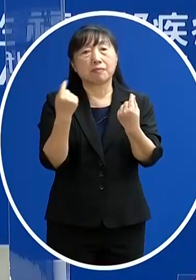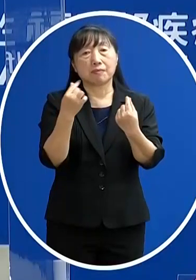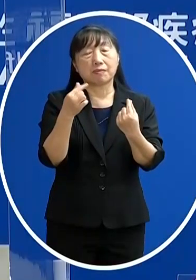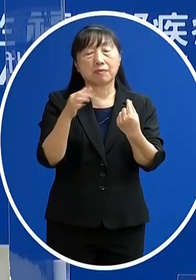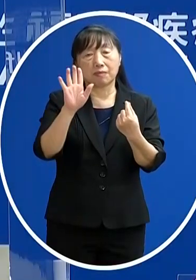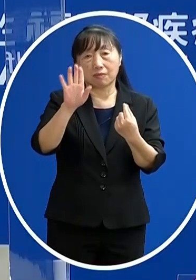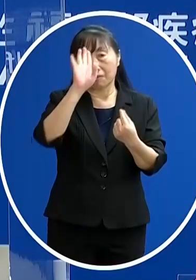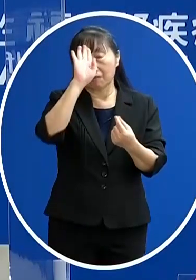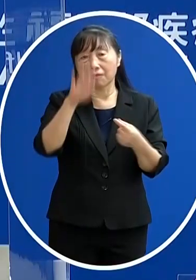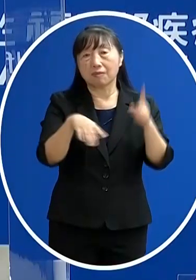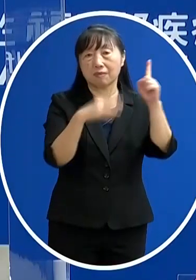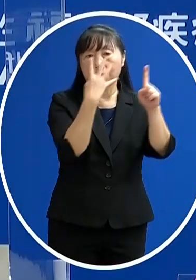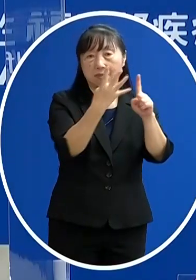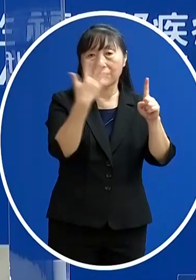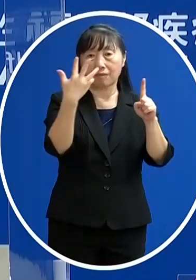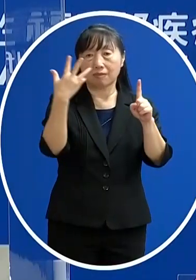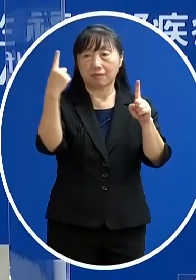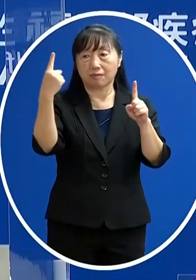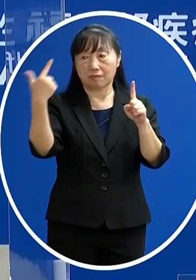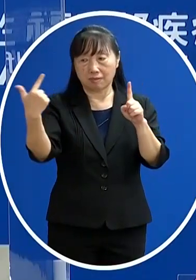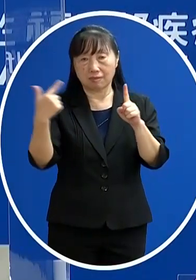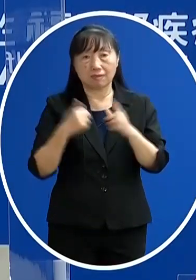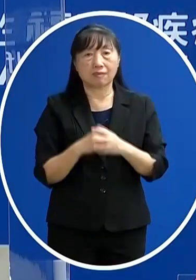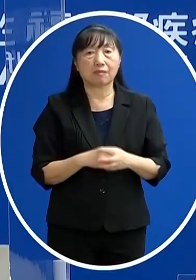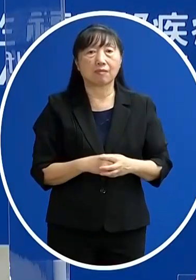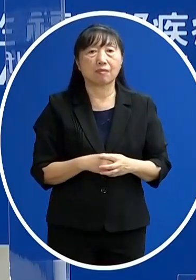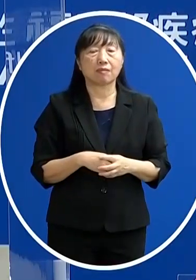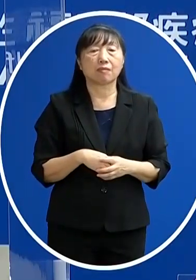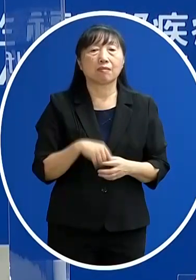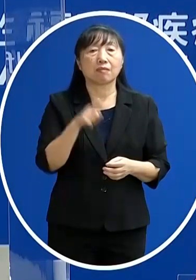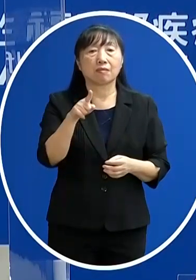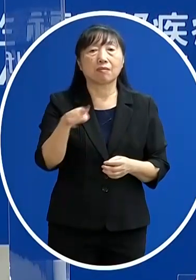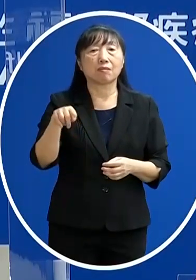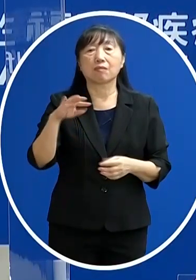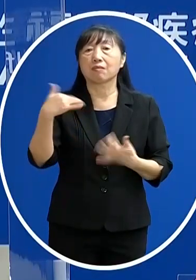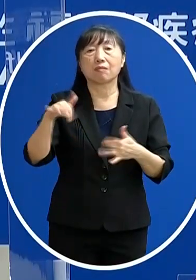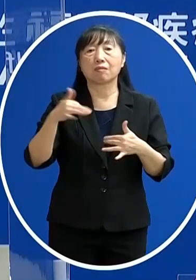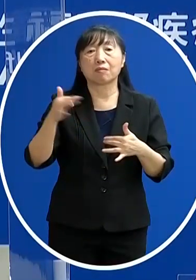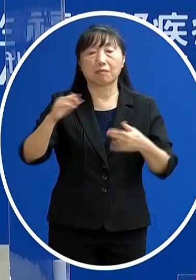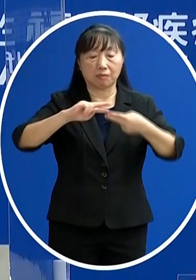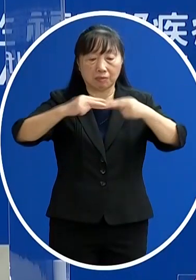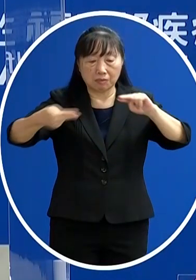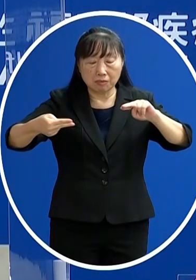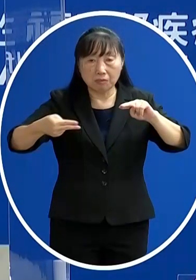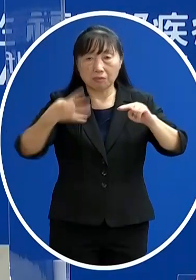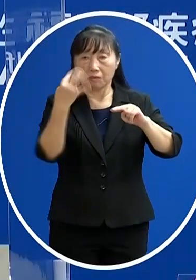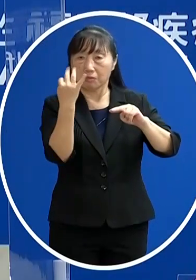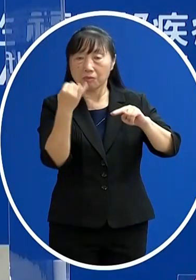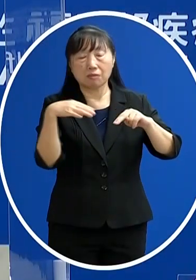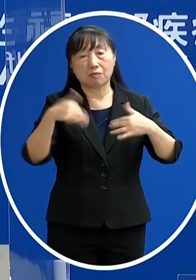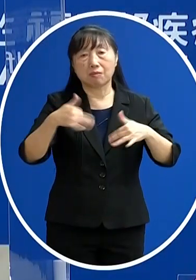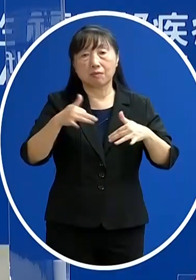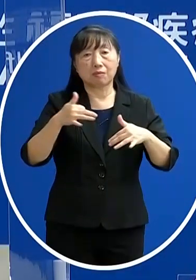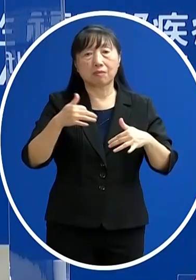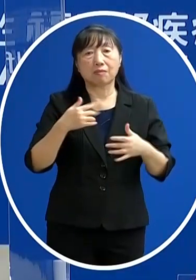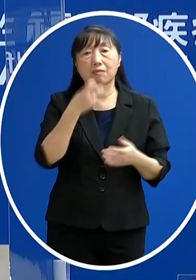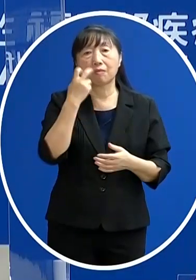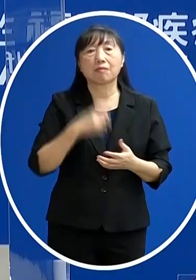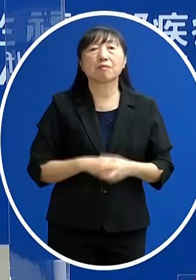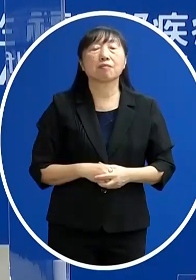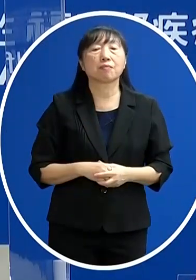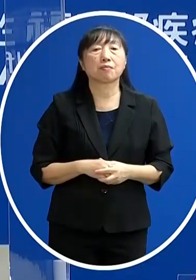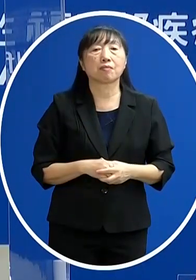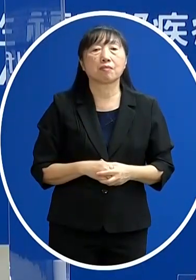哈14816，好，那他的基因定序还没出来，好，不过哈从这里看起来，这应该